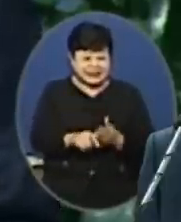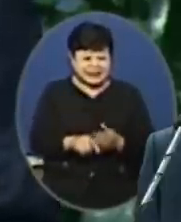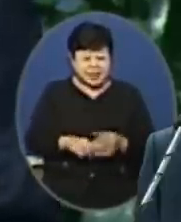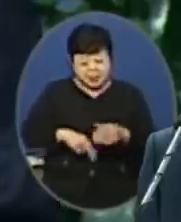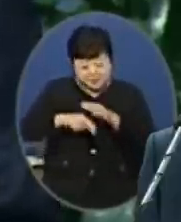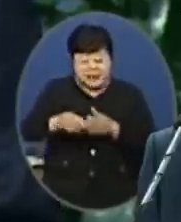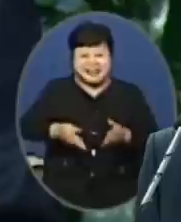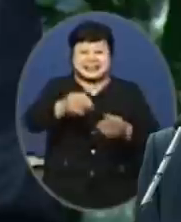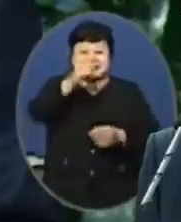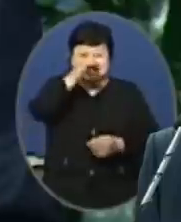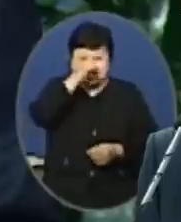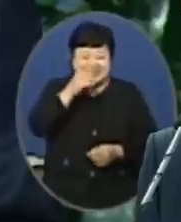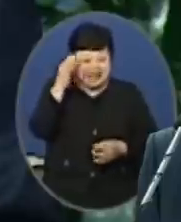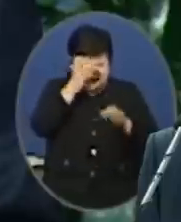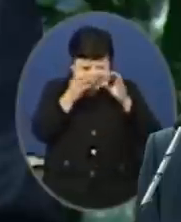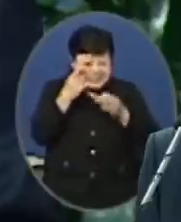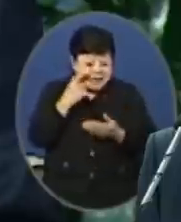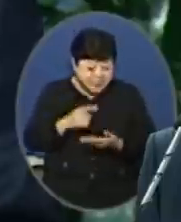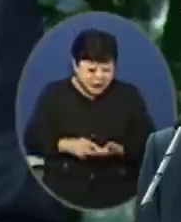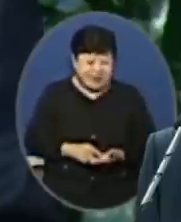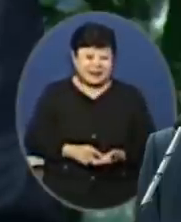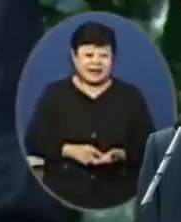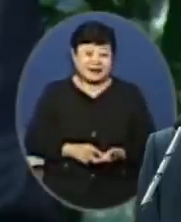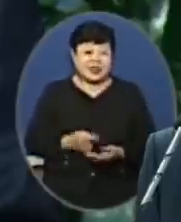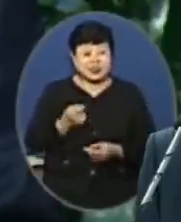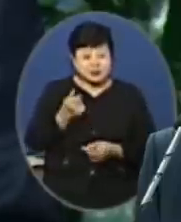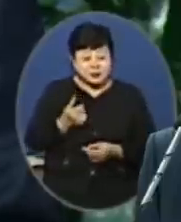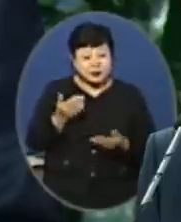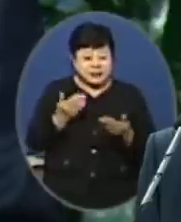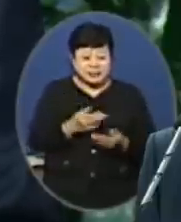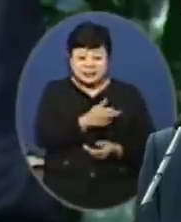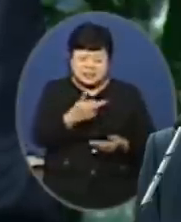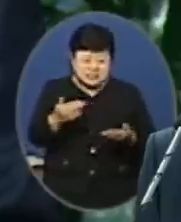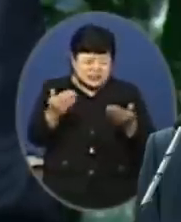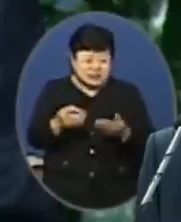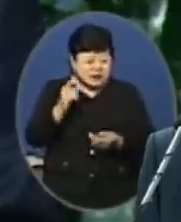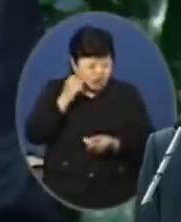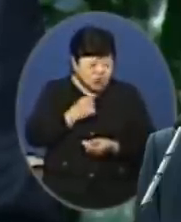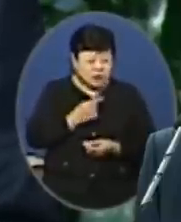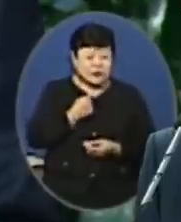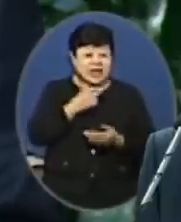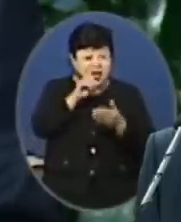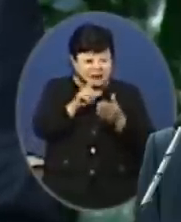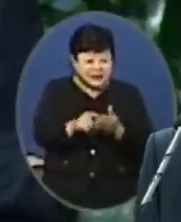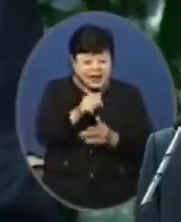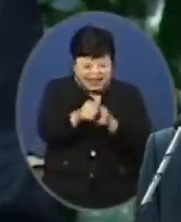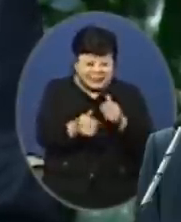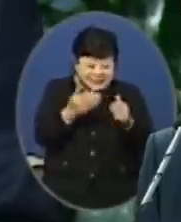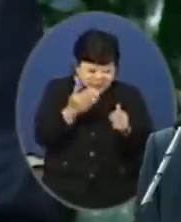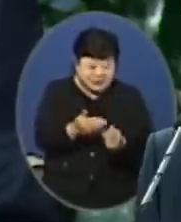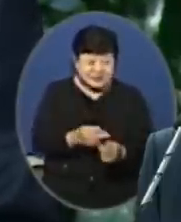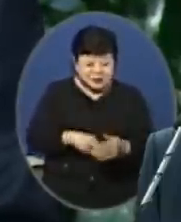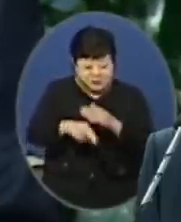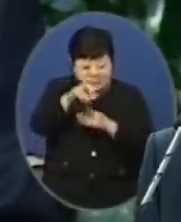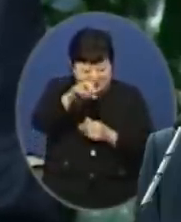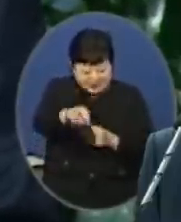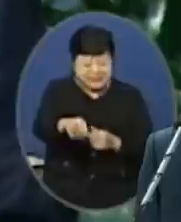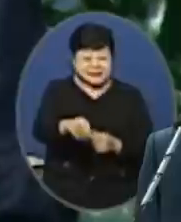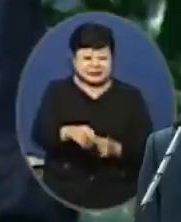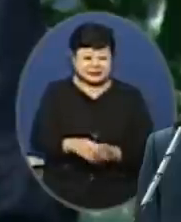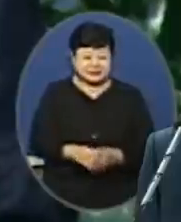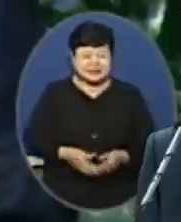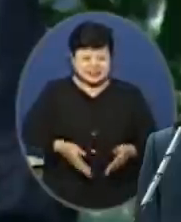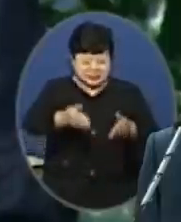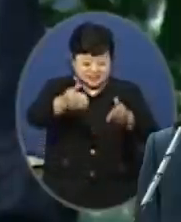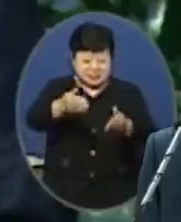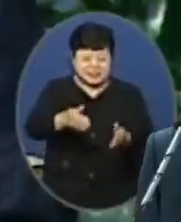피할 길이 있다고 찾아보는 것입니다. 적은 일이나 큰 일이나 어려운 일이 있으면 하나님이 그것을 피할 수 있는